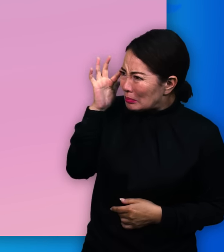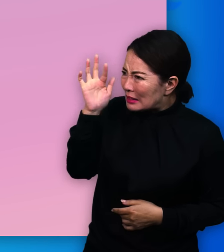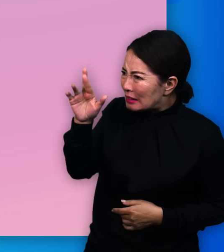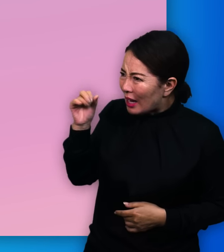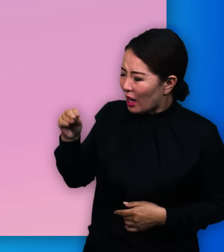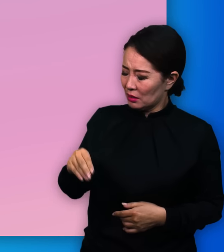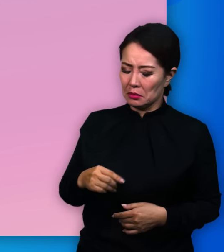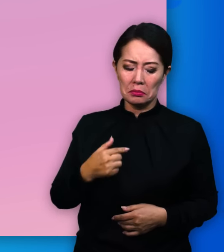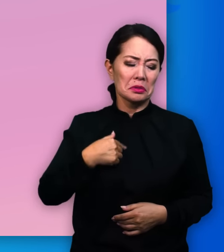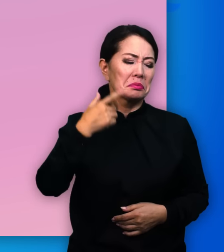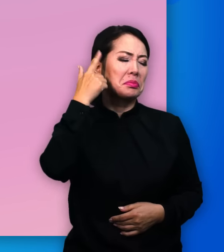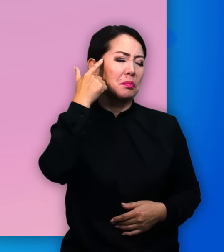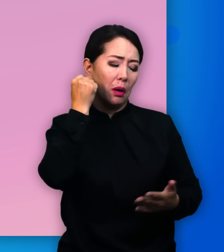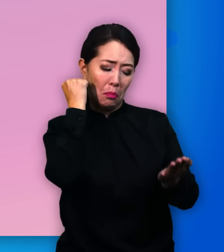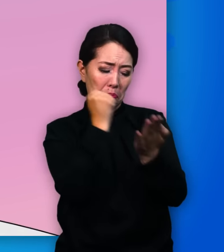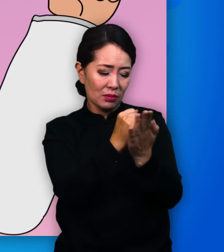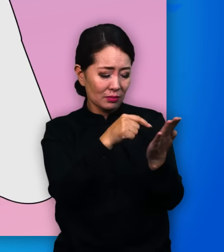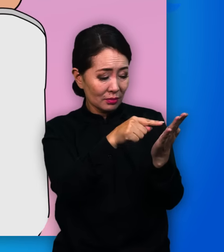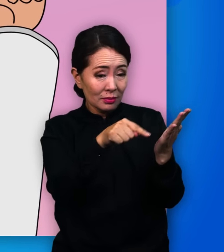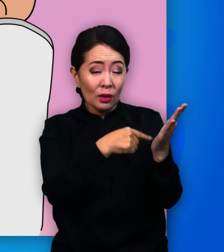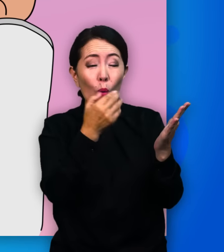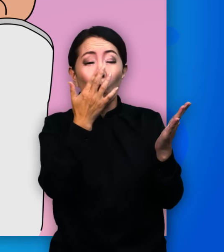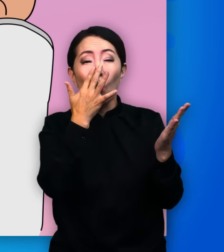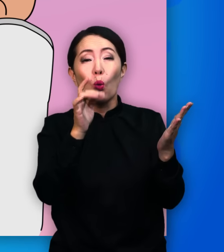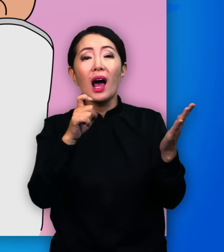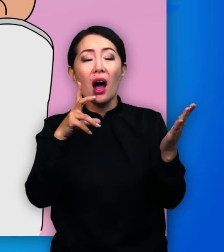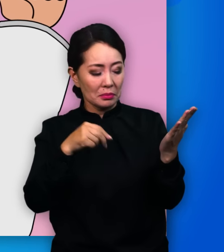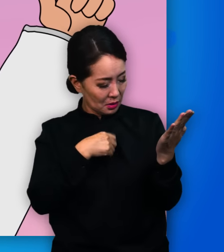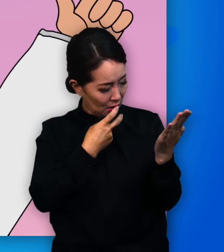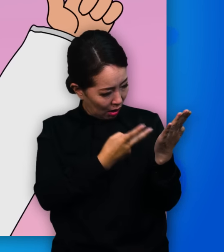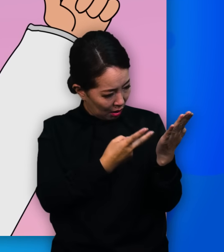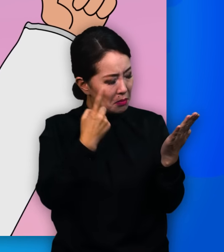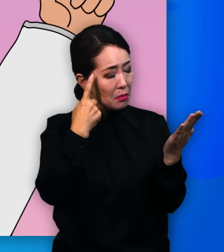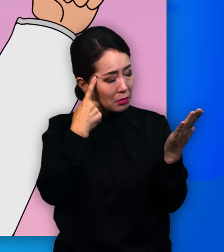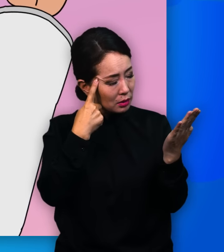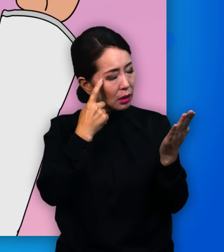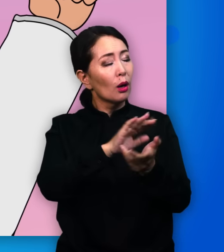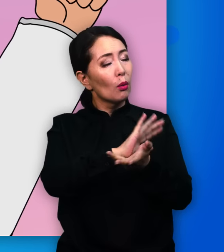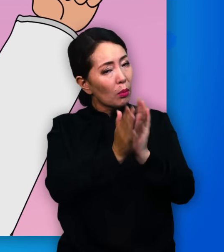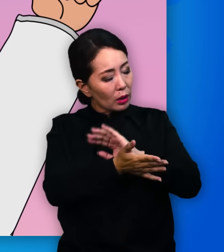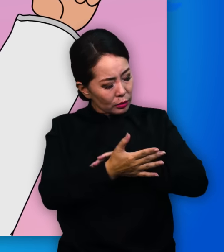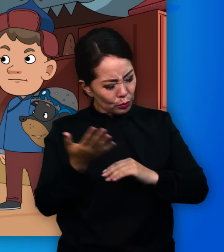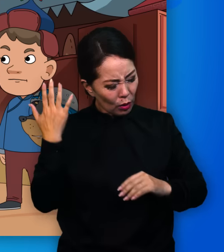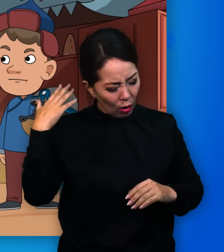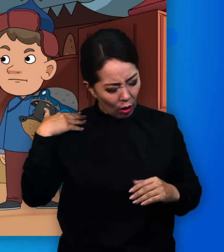хөө. Буйнан нөөдөө байгаа миний хөөгийн. Баярлаа.